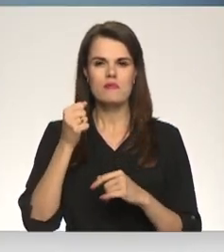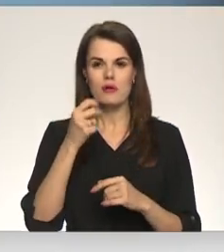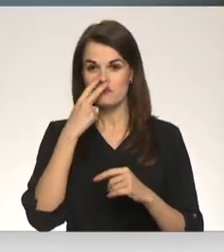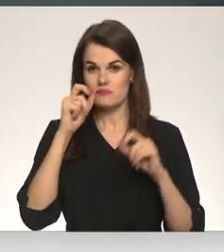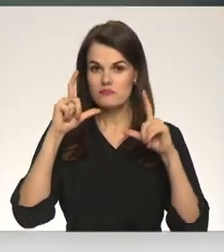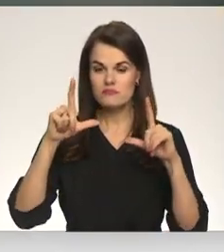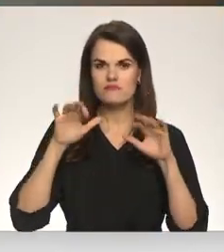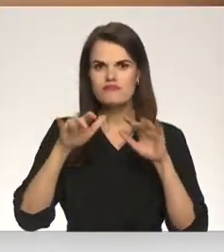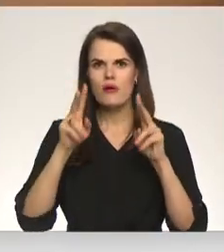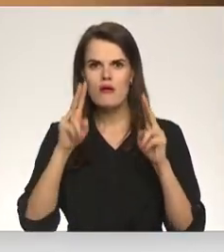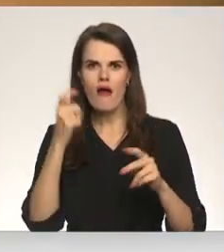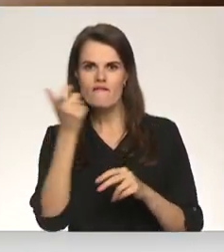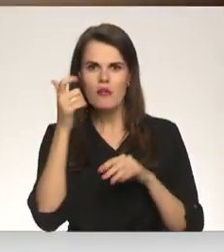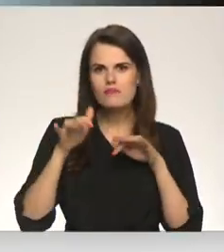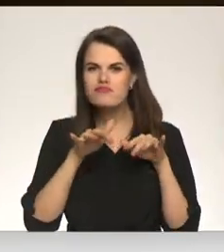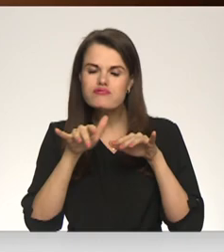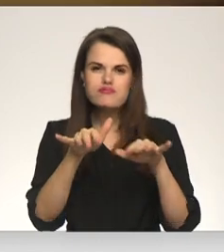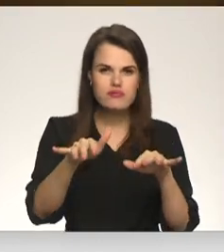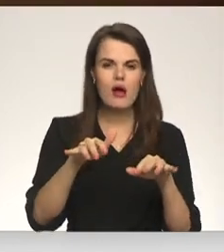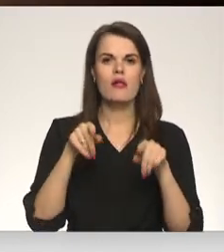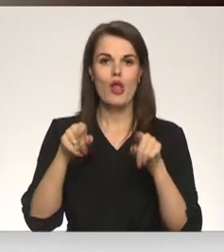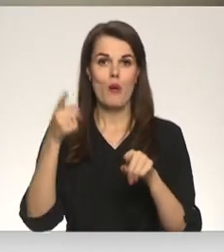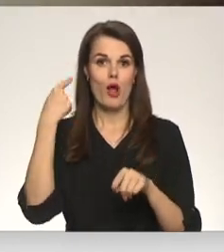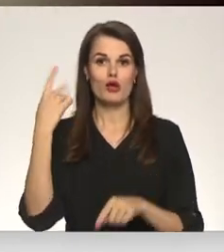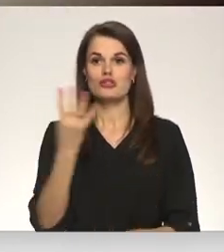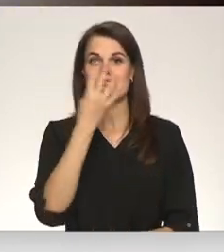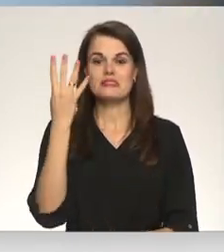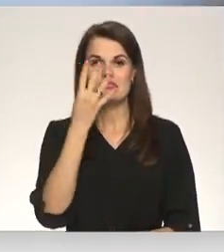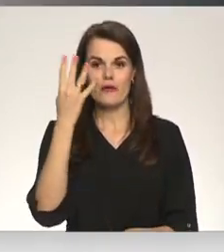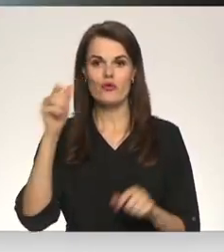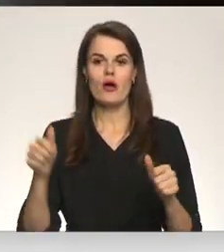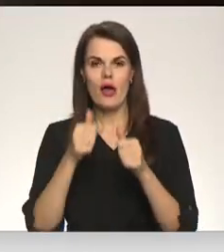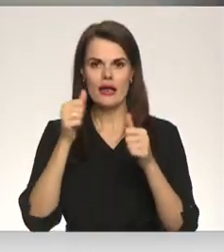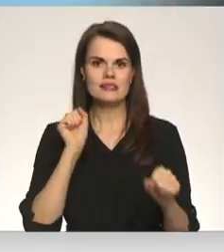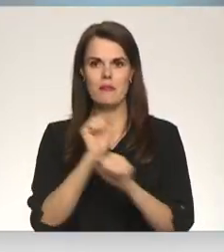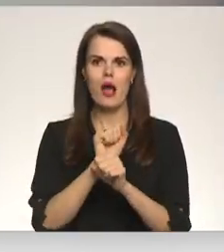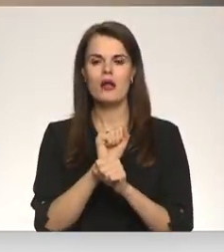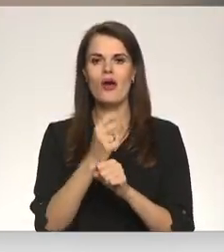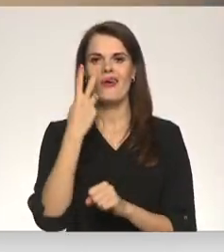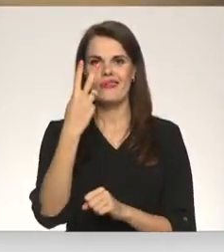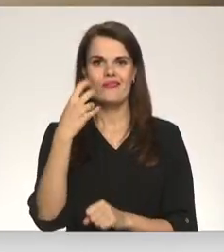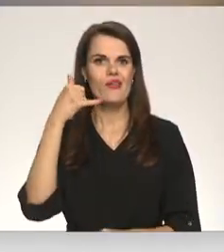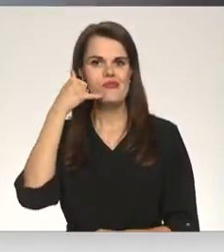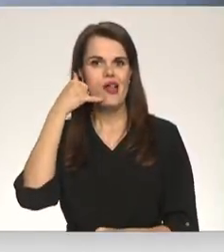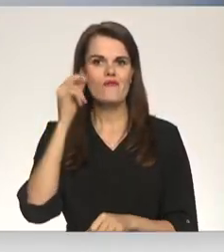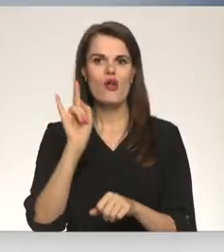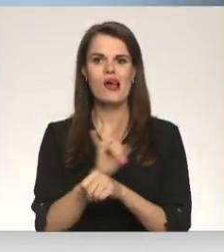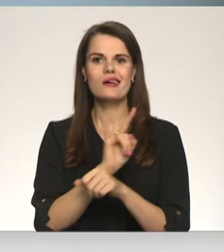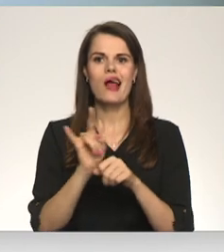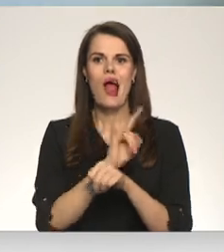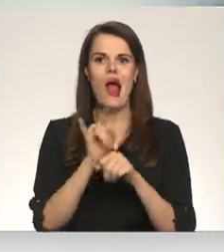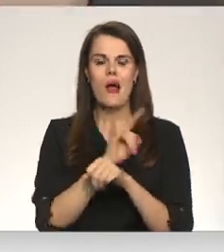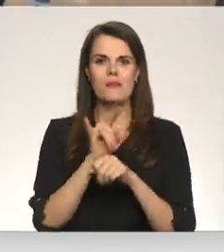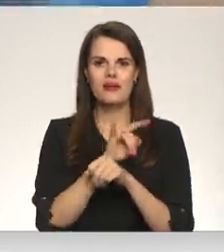Kadri kā no asa sižeta filmām. Tā pagājušo ceturtdienu reizē tika pārtraukta divu telefonu krāpnieku